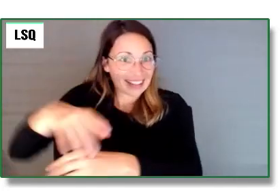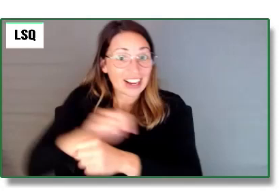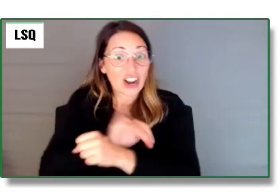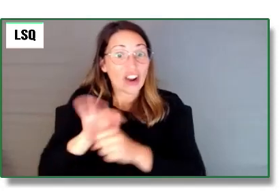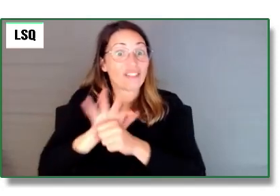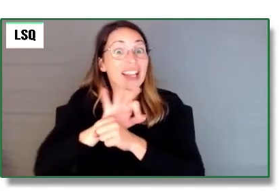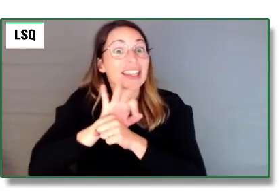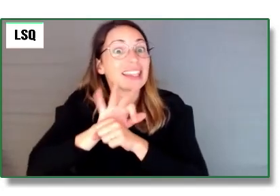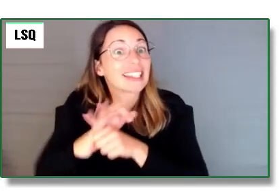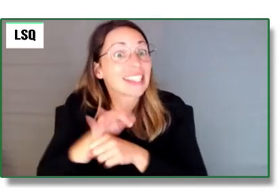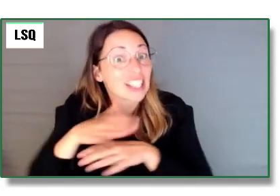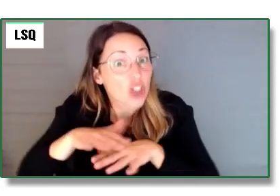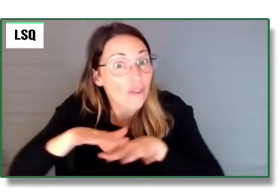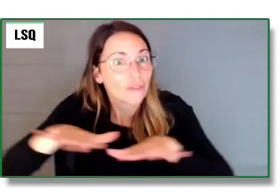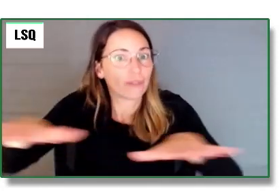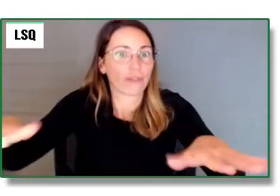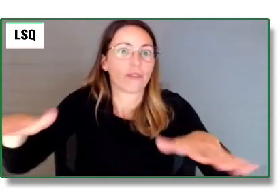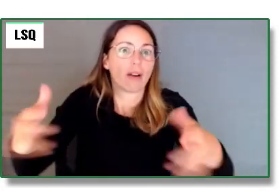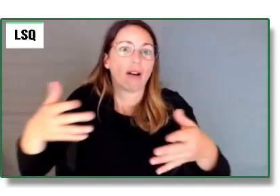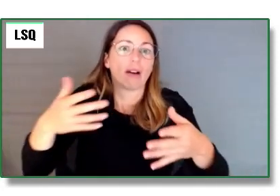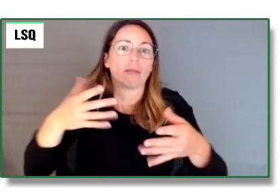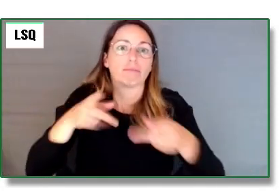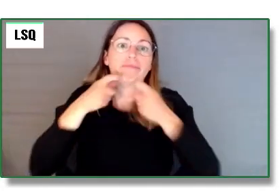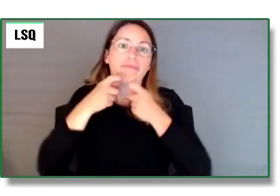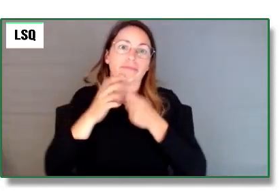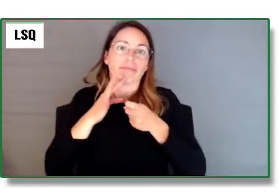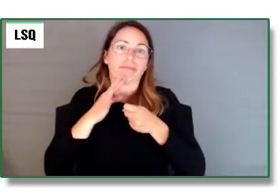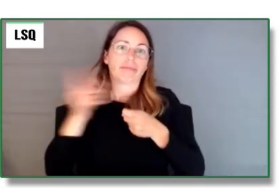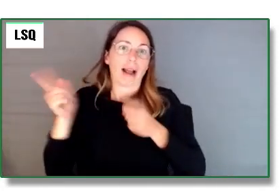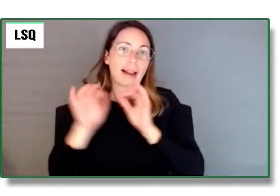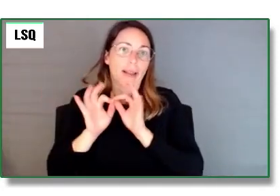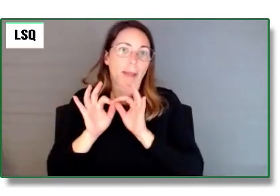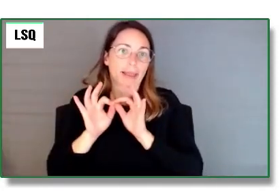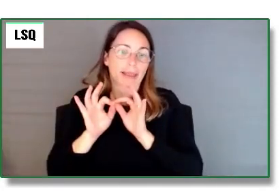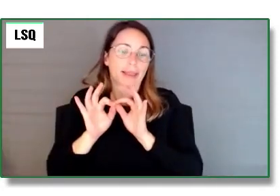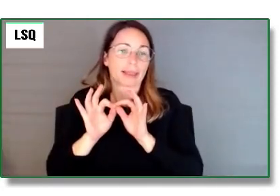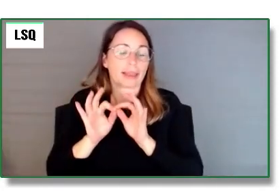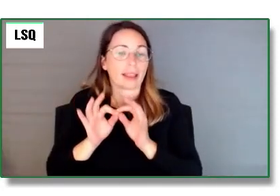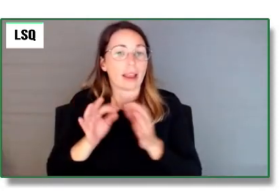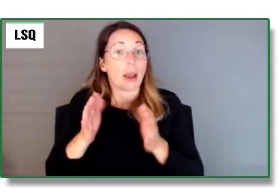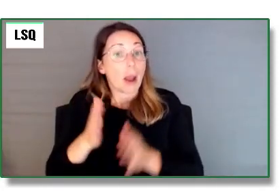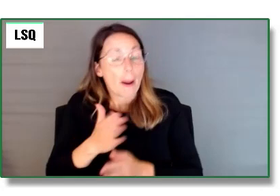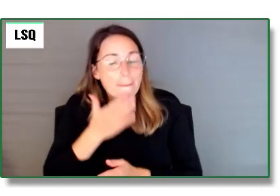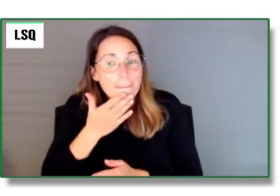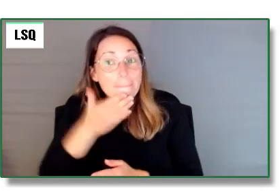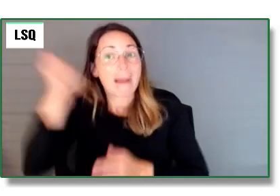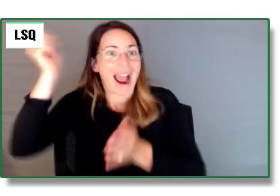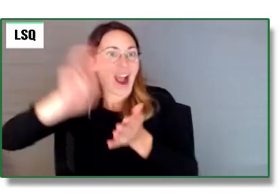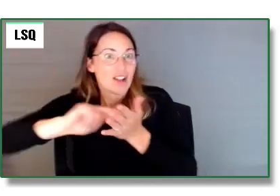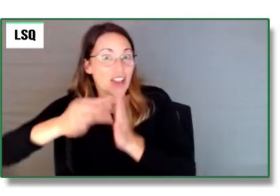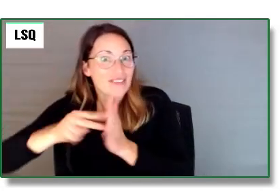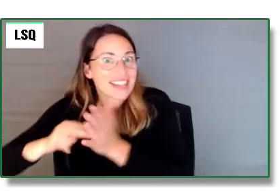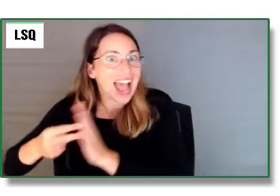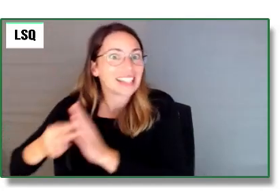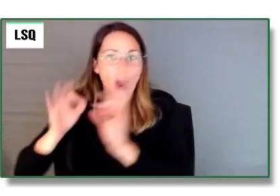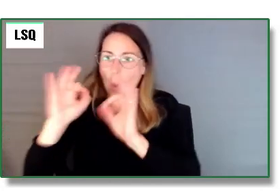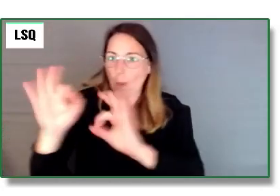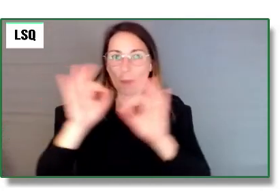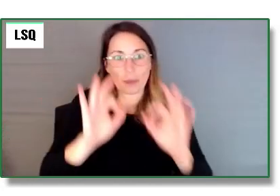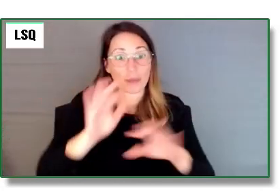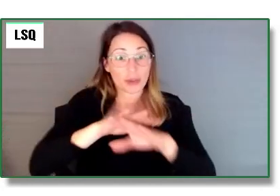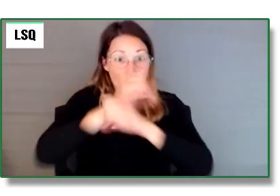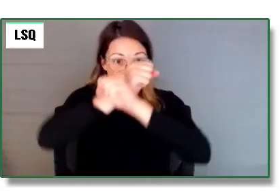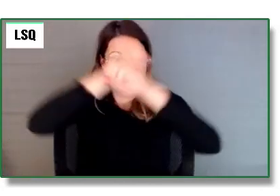avoir l'information nécessaire pour prendre une décision, ce qui est la meilleure définition opérationnelle de la conception universelle